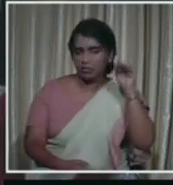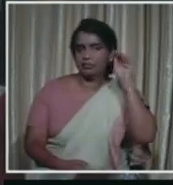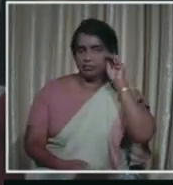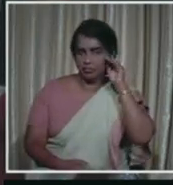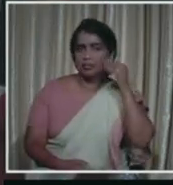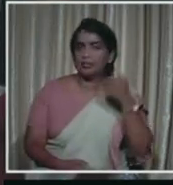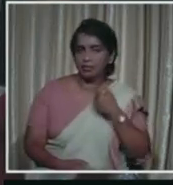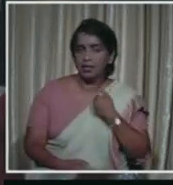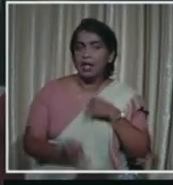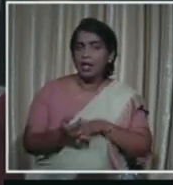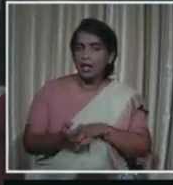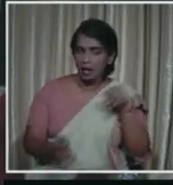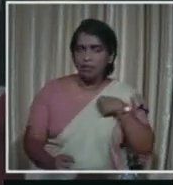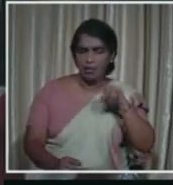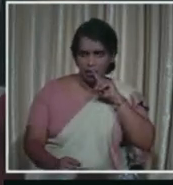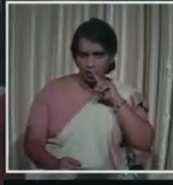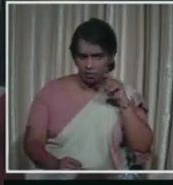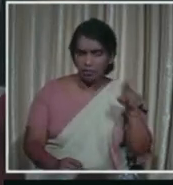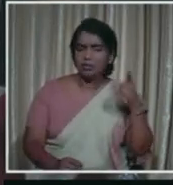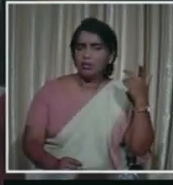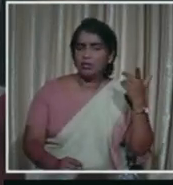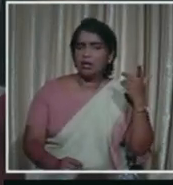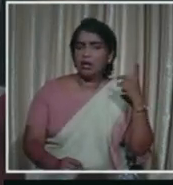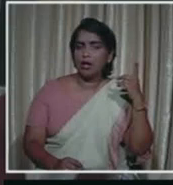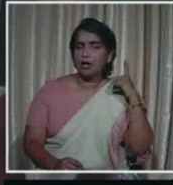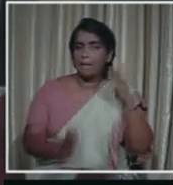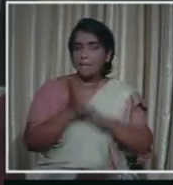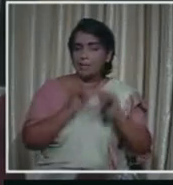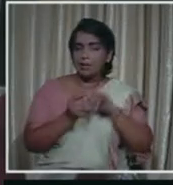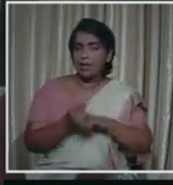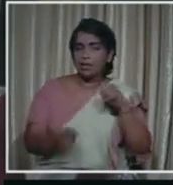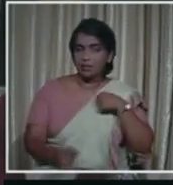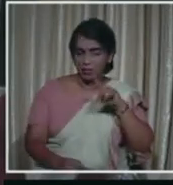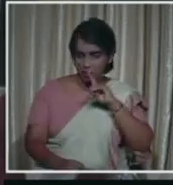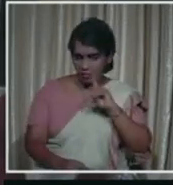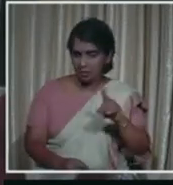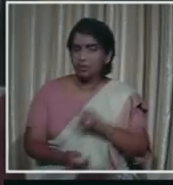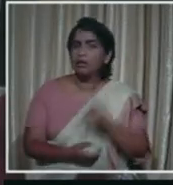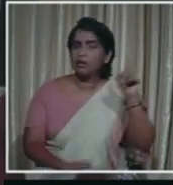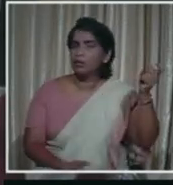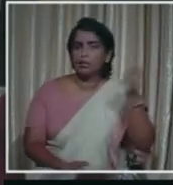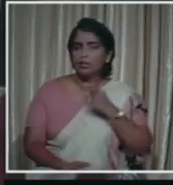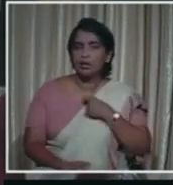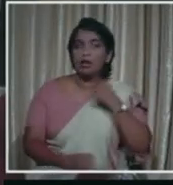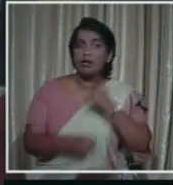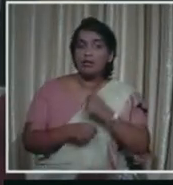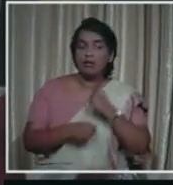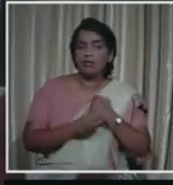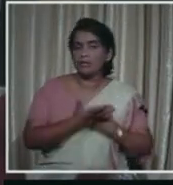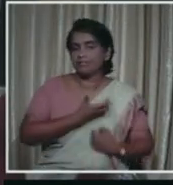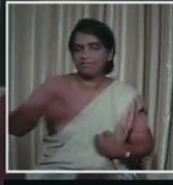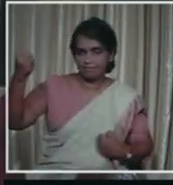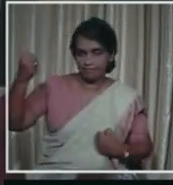මම ලේකම්තුමාගෙන් ඇහුවා මේ මහජනාක්ෂ අමාත්‍යාංශයේ ලේකම්තුමාගෙන් ඇහුවා එතුමා කිව්වා මේක රාජසන්තකරු